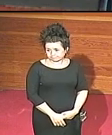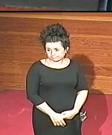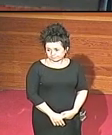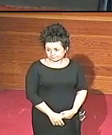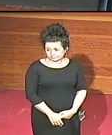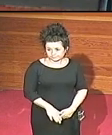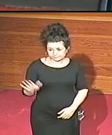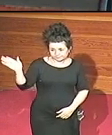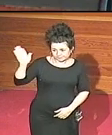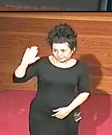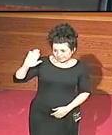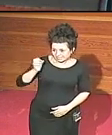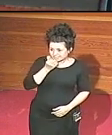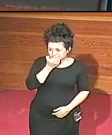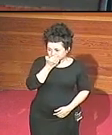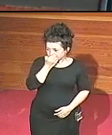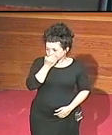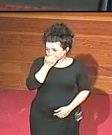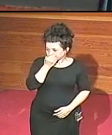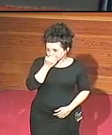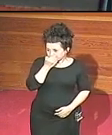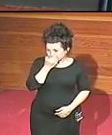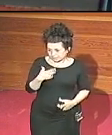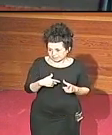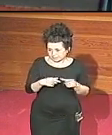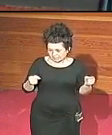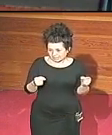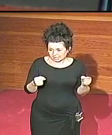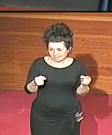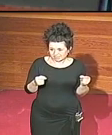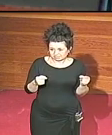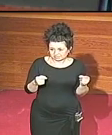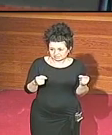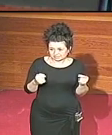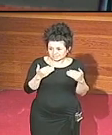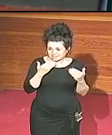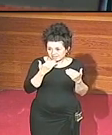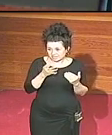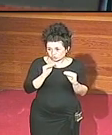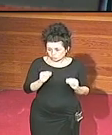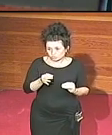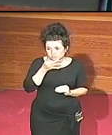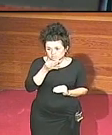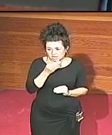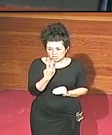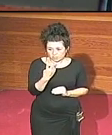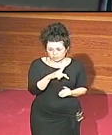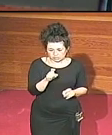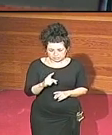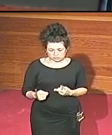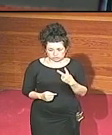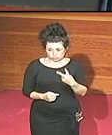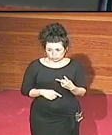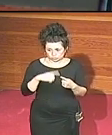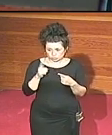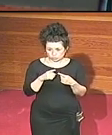Bai, kaixo. Eguardian, mila esker. Mandeko itzaldi batik. Bi galdera. Lehenengoa, bueno, aipatu